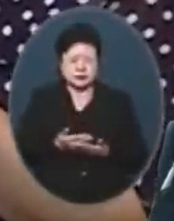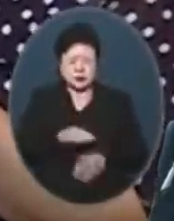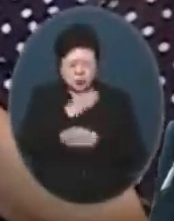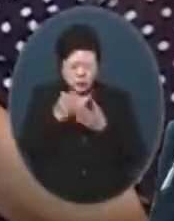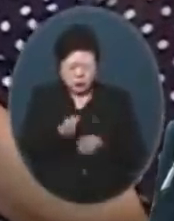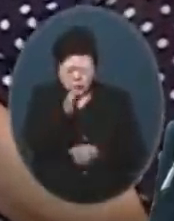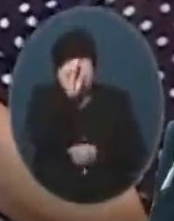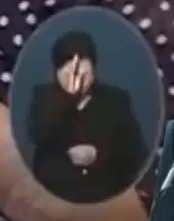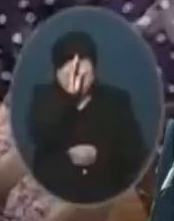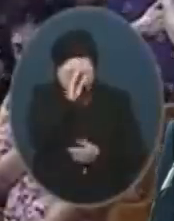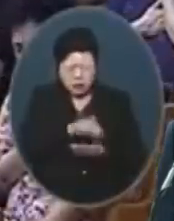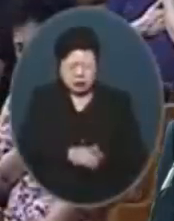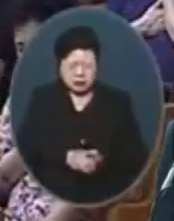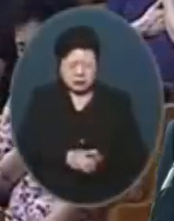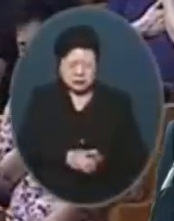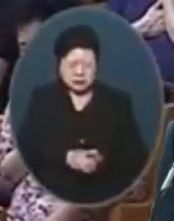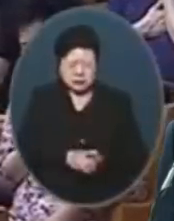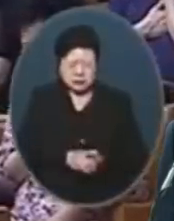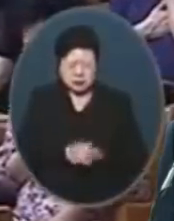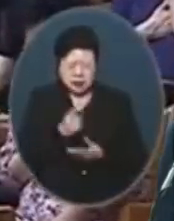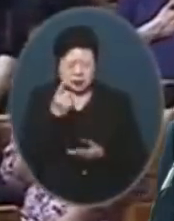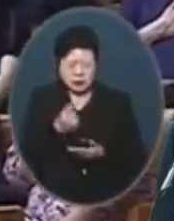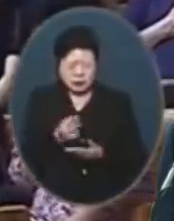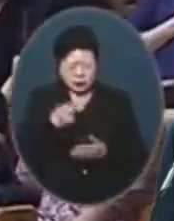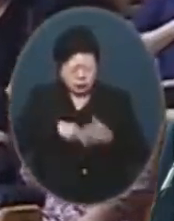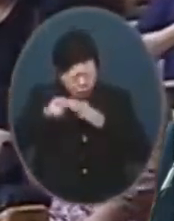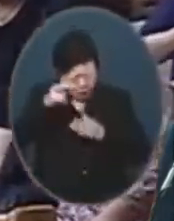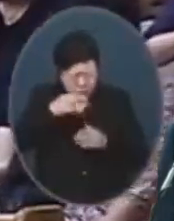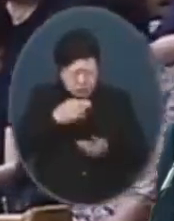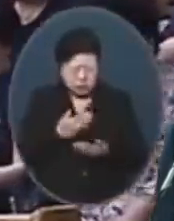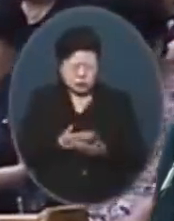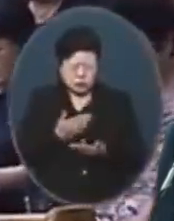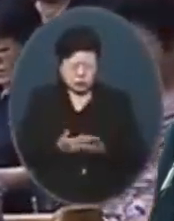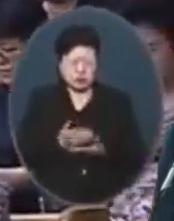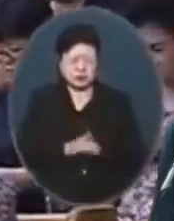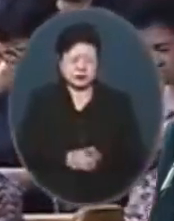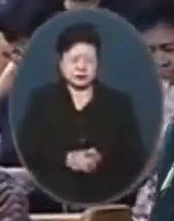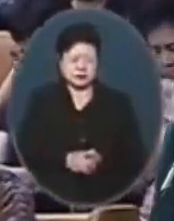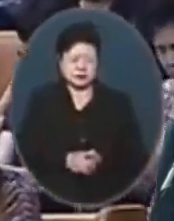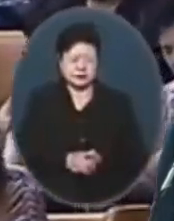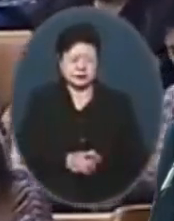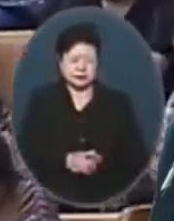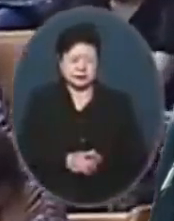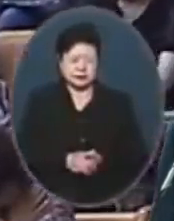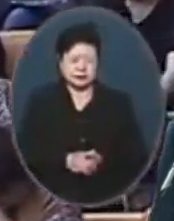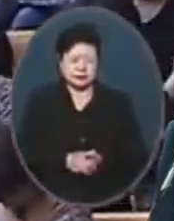모든 질병이 한 길로 왔다가 일곱 길로 도망을 치게 만들어 주시옵소서.